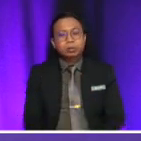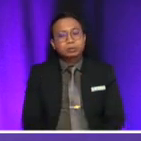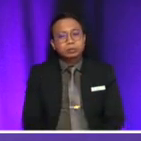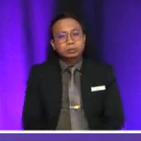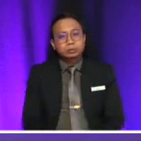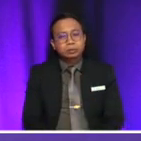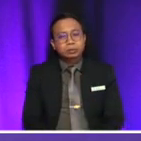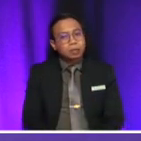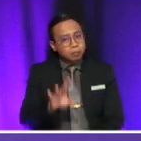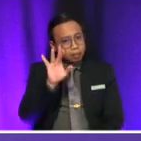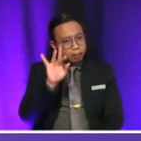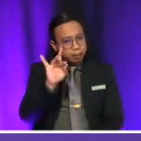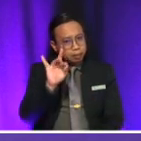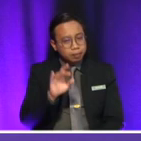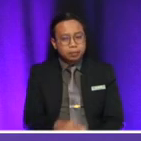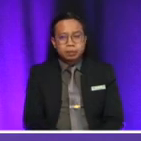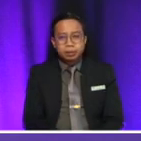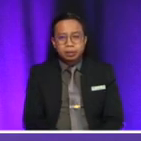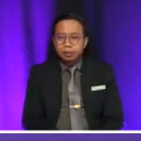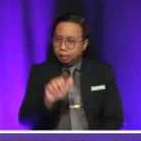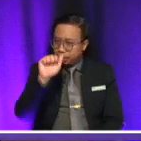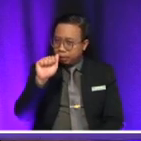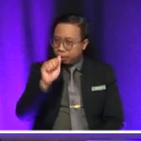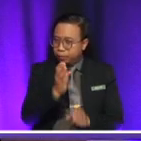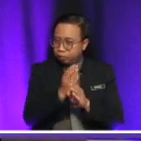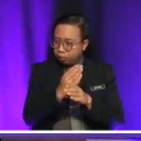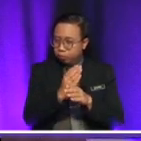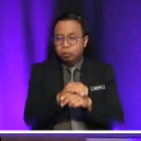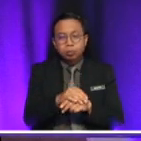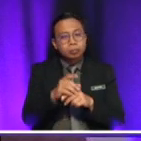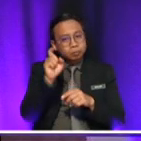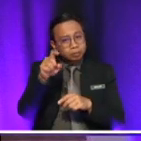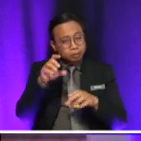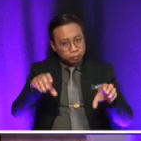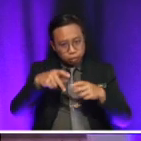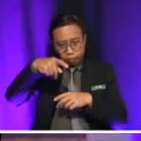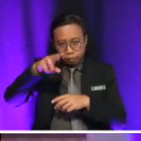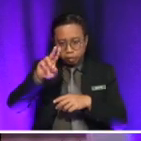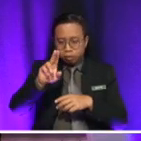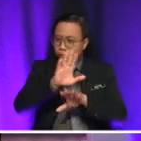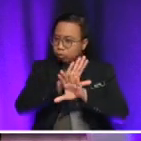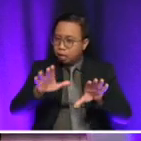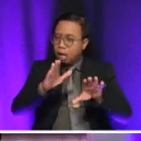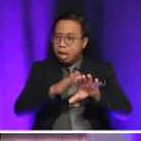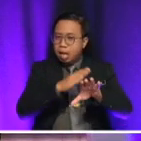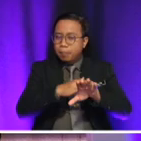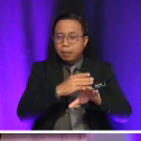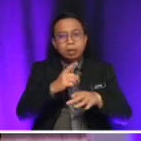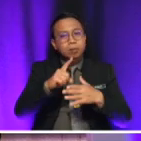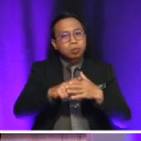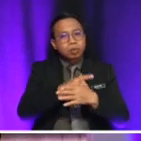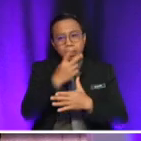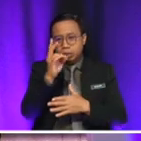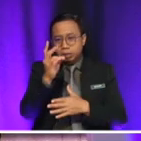nunggu apa nih bentuk I menyatakan peliharanya perlu diadakan tidak lewat dari bulan November